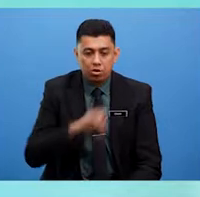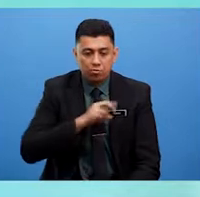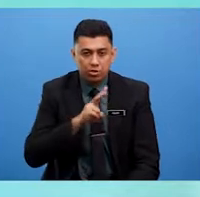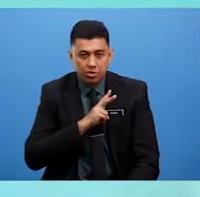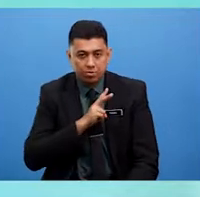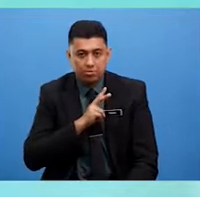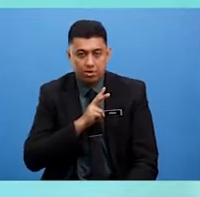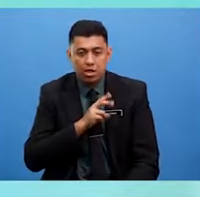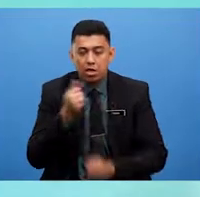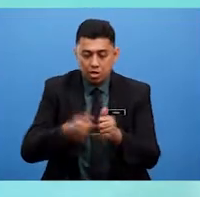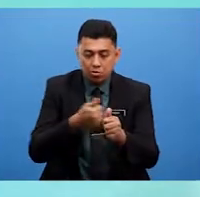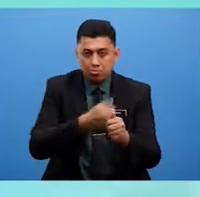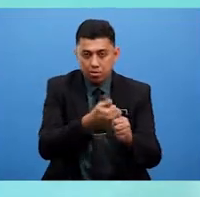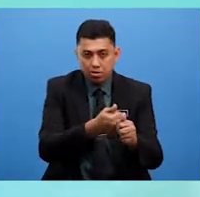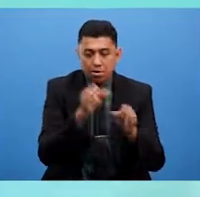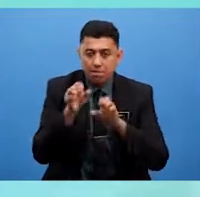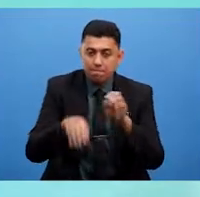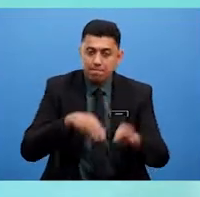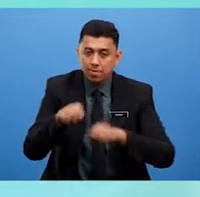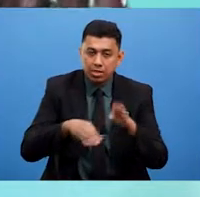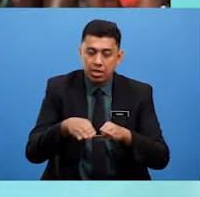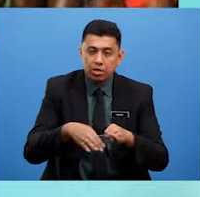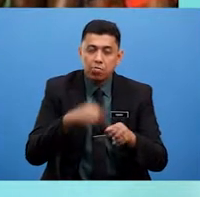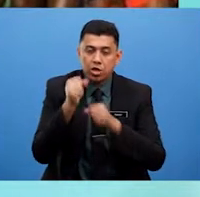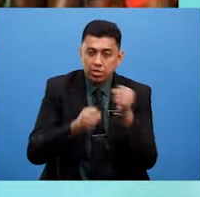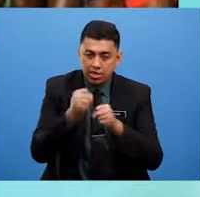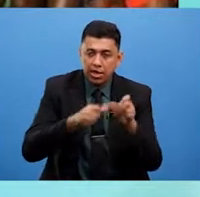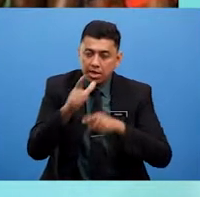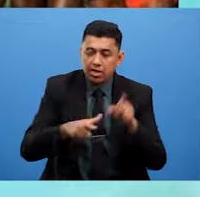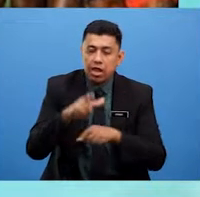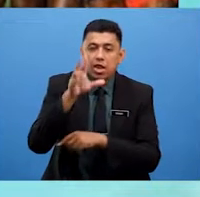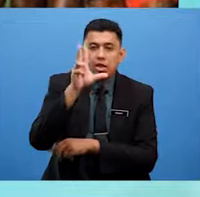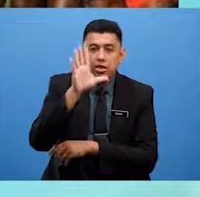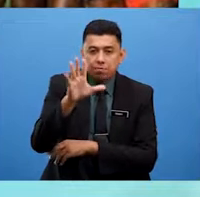seperti lumba basikal lebuh raya atau acara larian 5,000 meter.